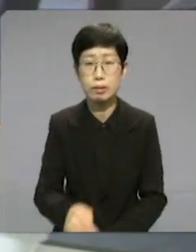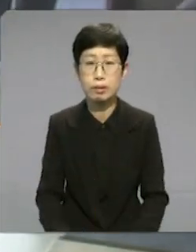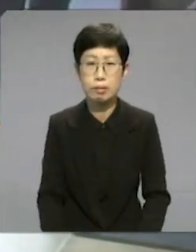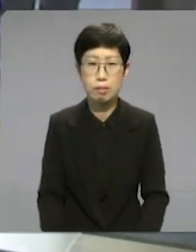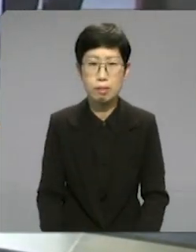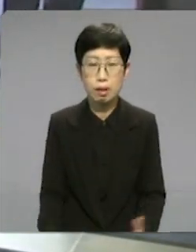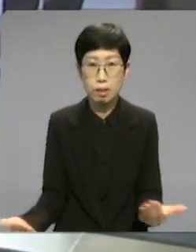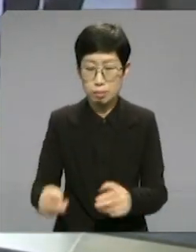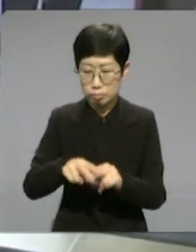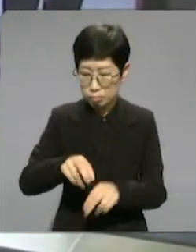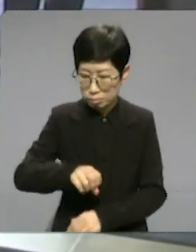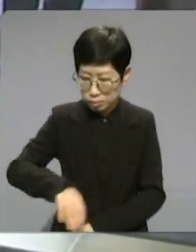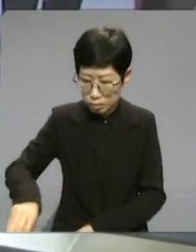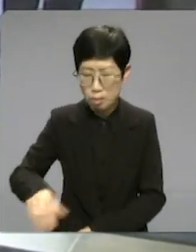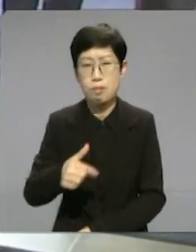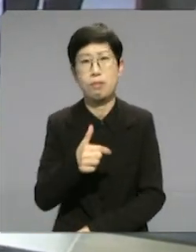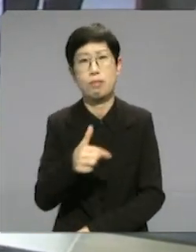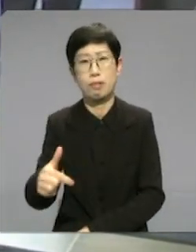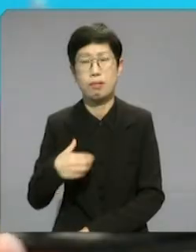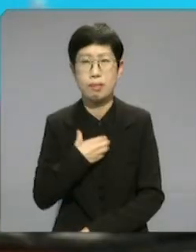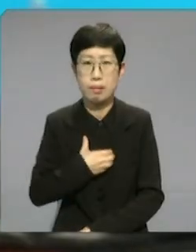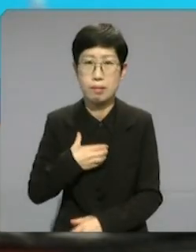무덕이 실도 우려되고